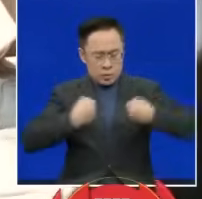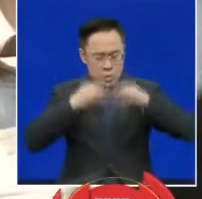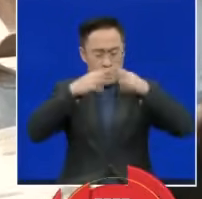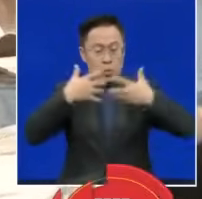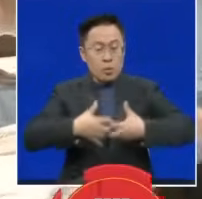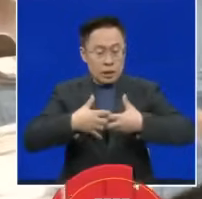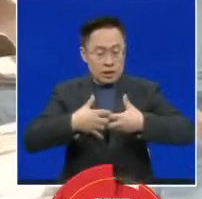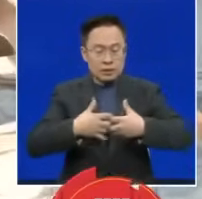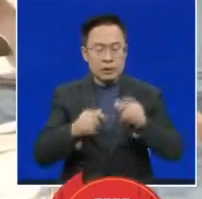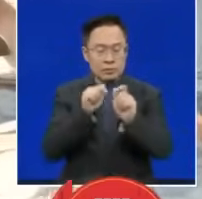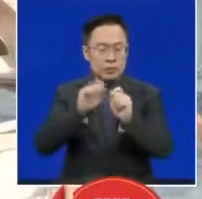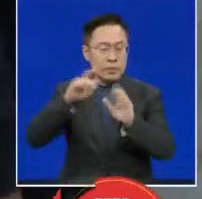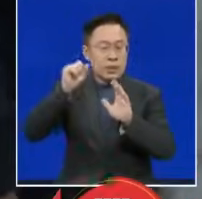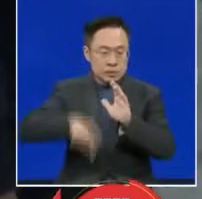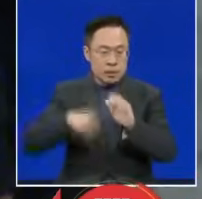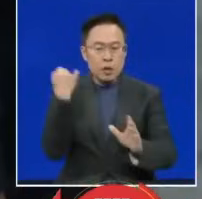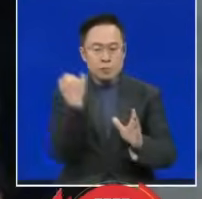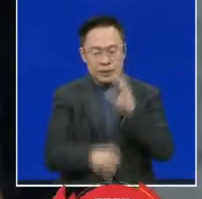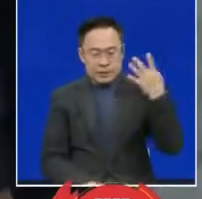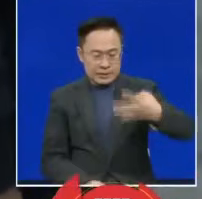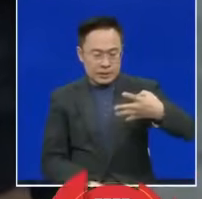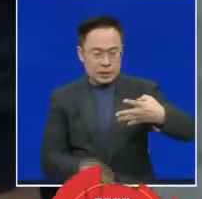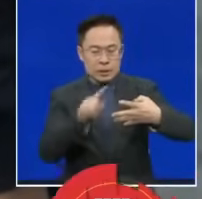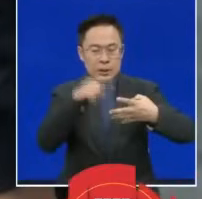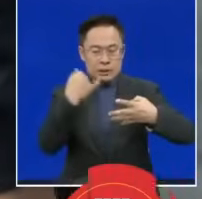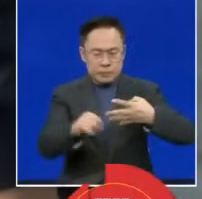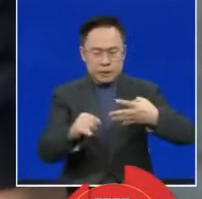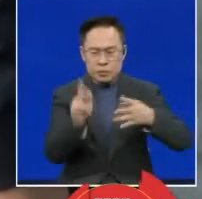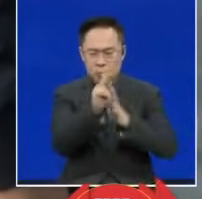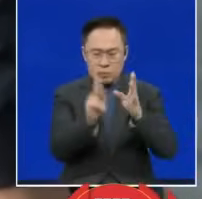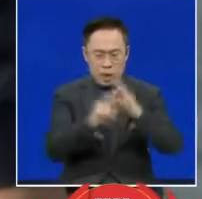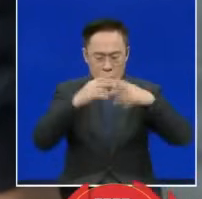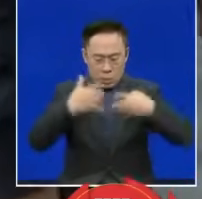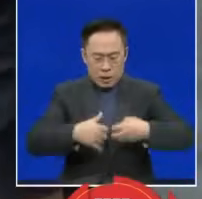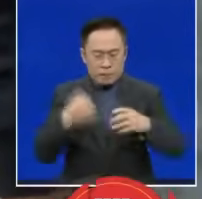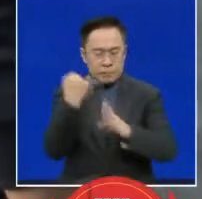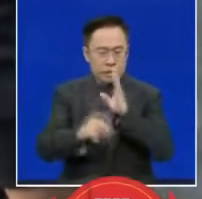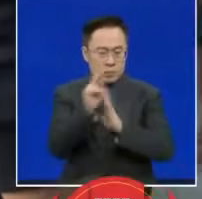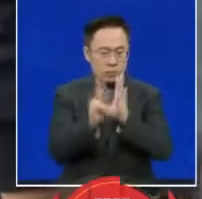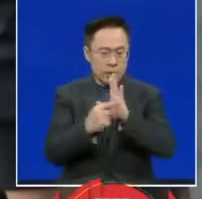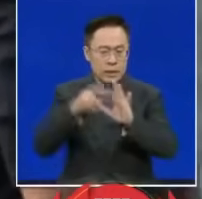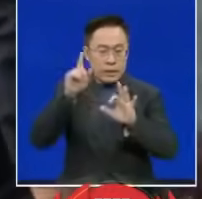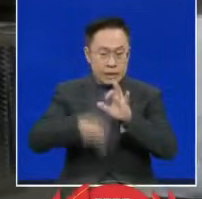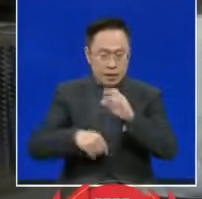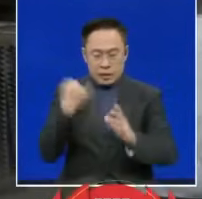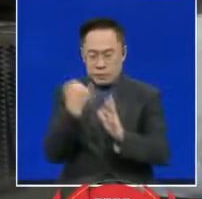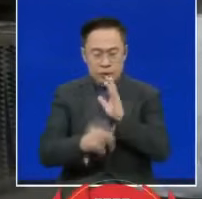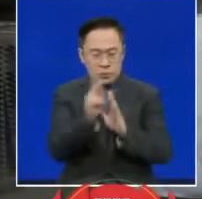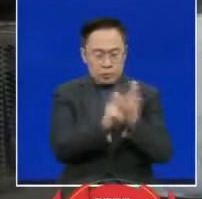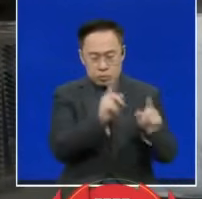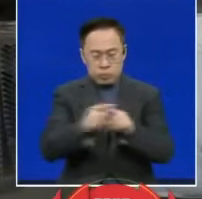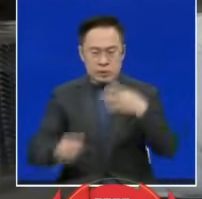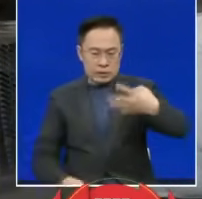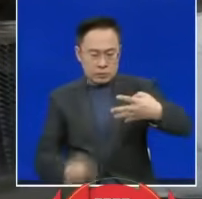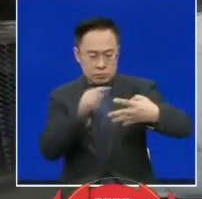ครอบครองวัตถุอันตรายโดยไม่ได้รับอนุญาตพ.ร.บควบคุมอาหารพ.ร.บโรงงานแล้วก็พ.ร.บแร่เนี่ยเห็นมั้ยฮะขนาดล้อโลหะไทยเนี่ย